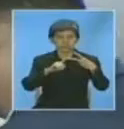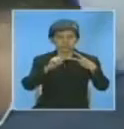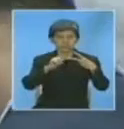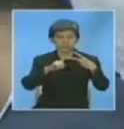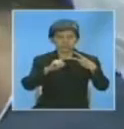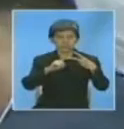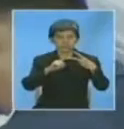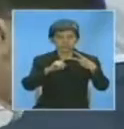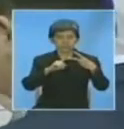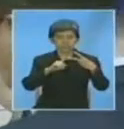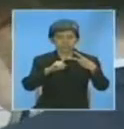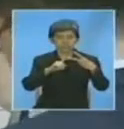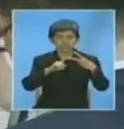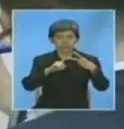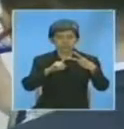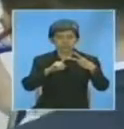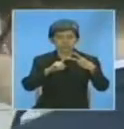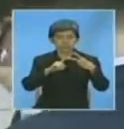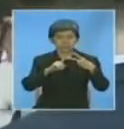สุรชัย